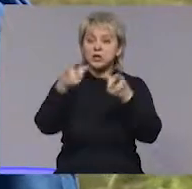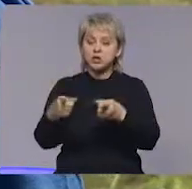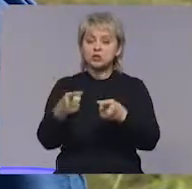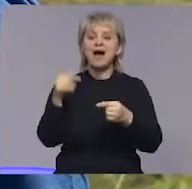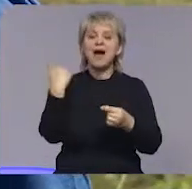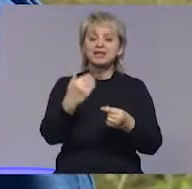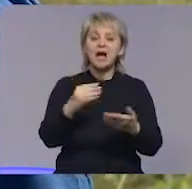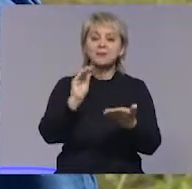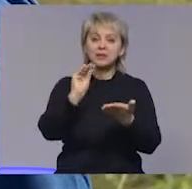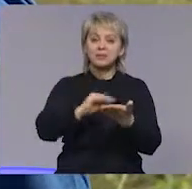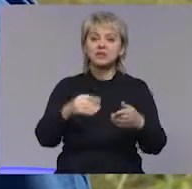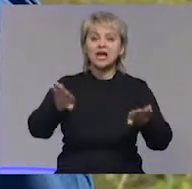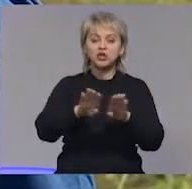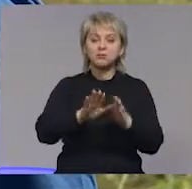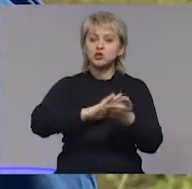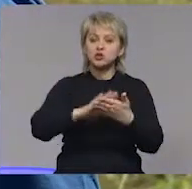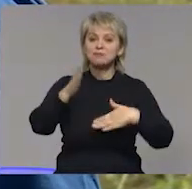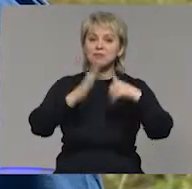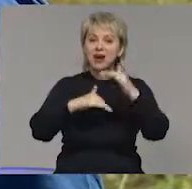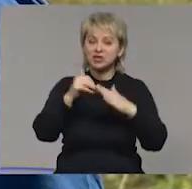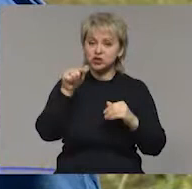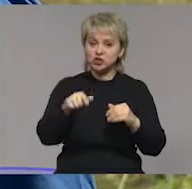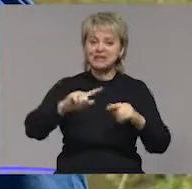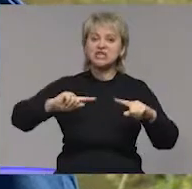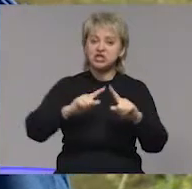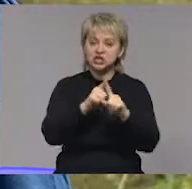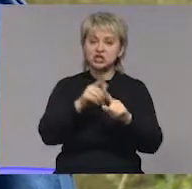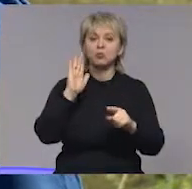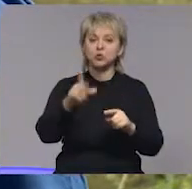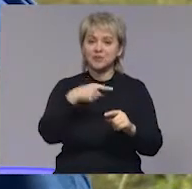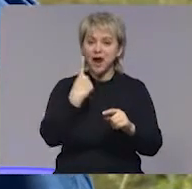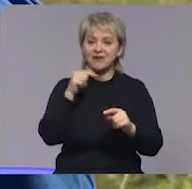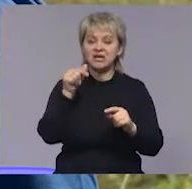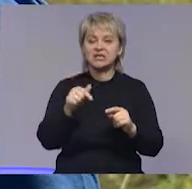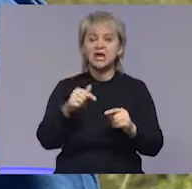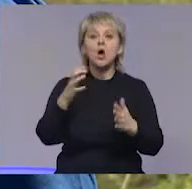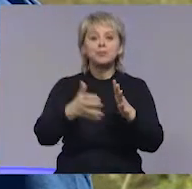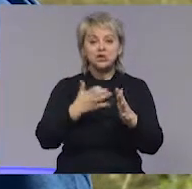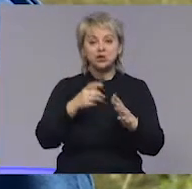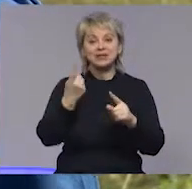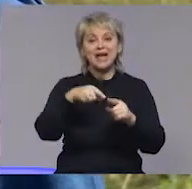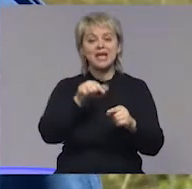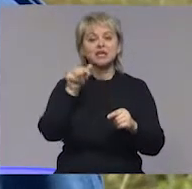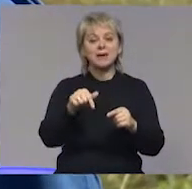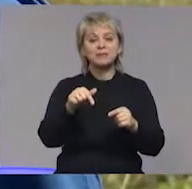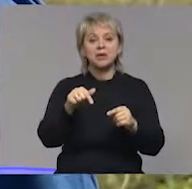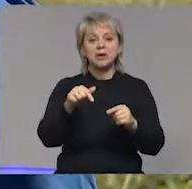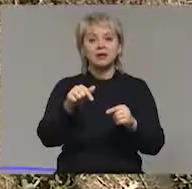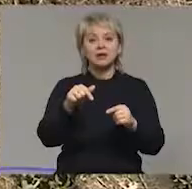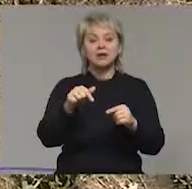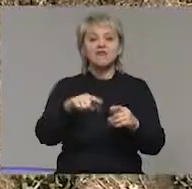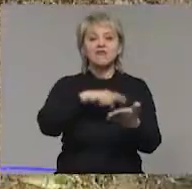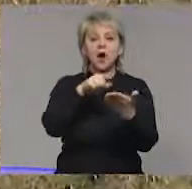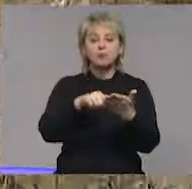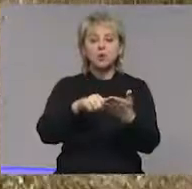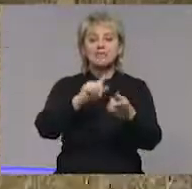она обусловлена такими чисто практическими, техническими, будем говорить, причинами. Это, значит,